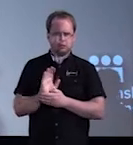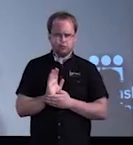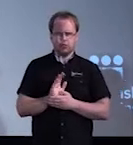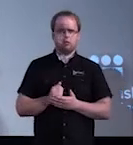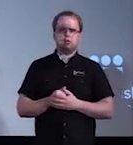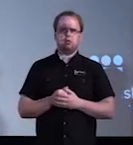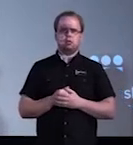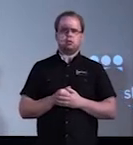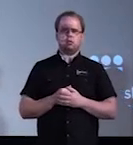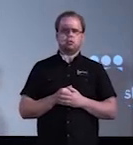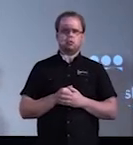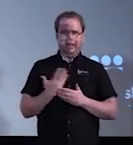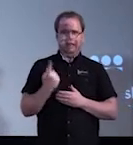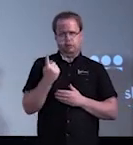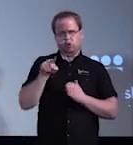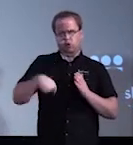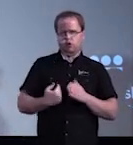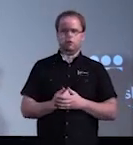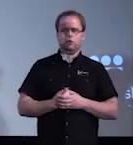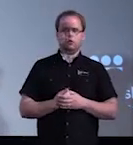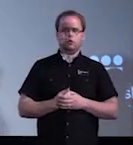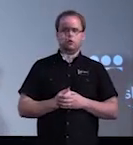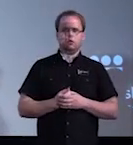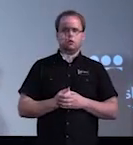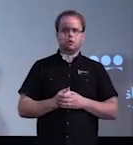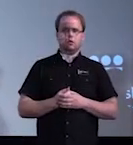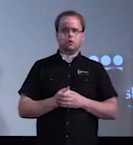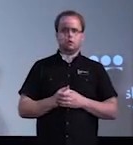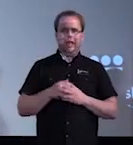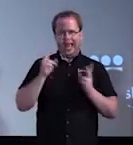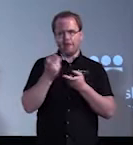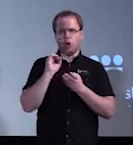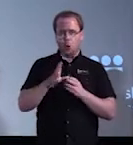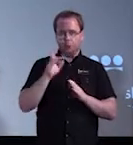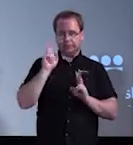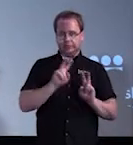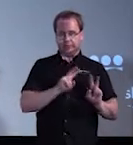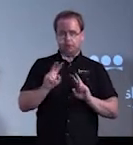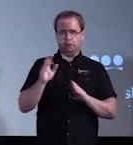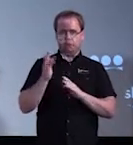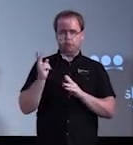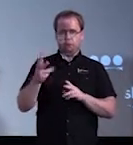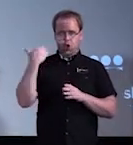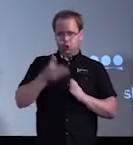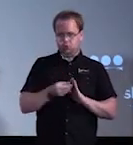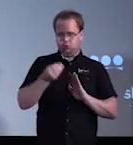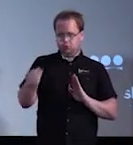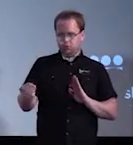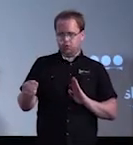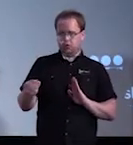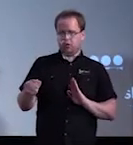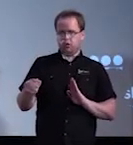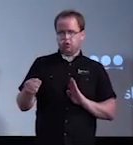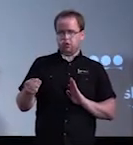liksom, det är förutsättningen. Och även då om det skulle bli exakt samma krona, nu bara ponerar jag, men om det skulle bli det, då har vi